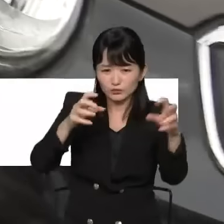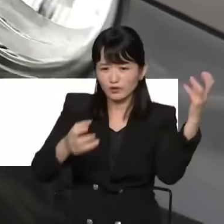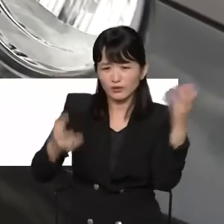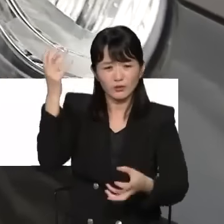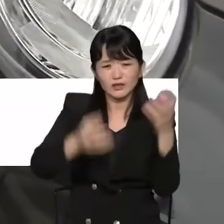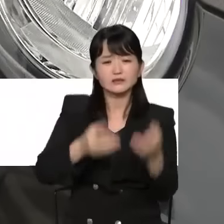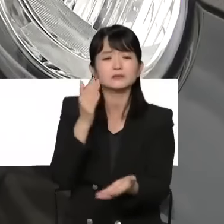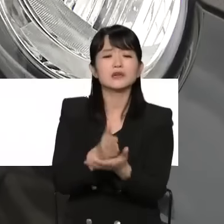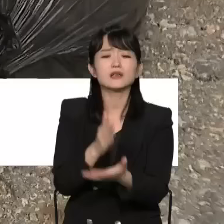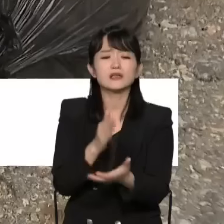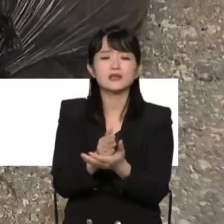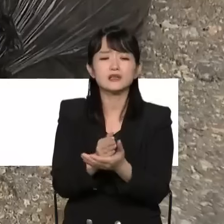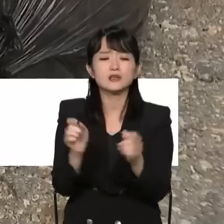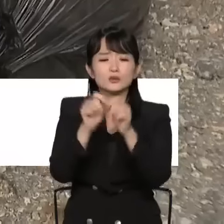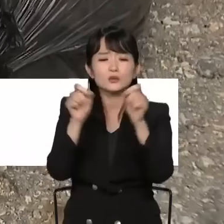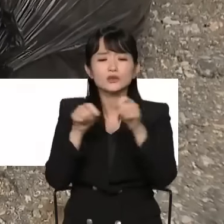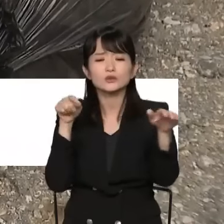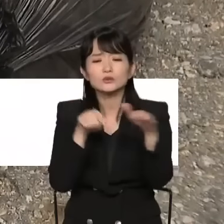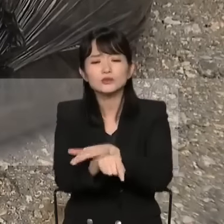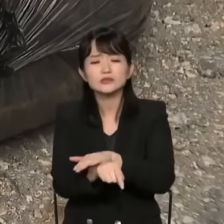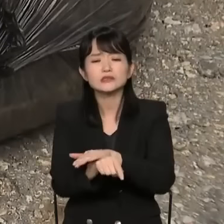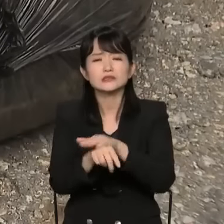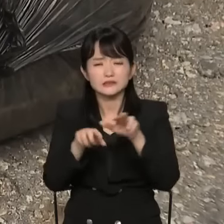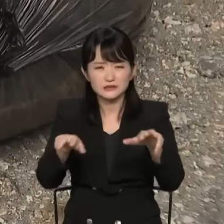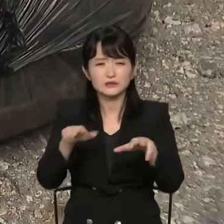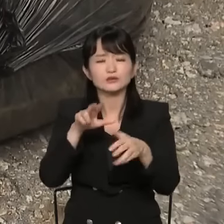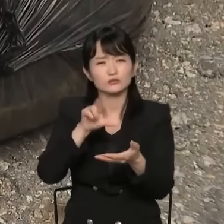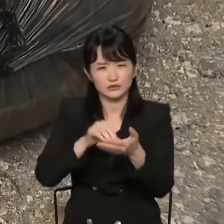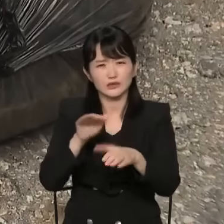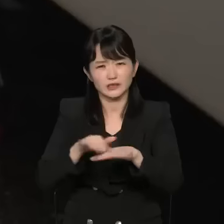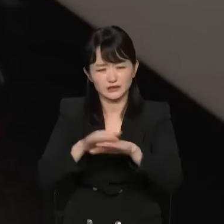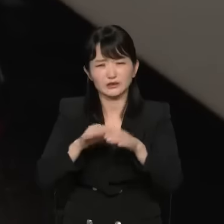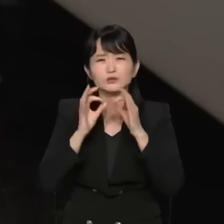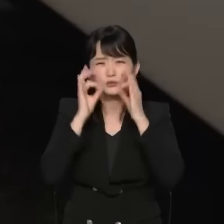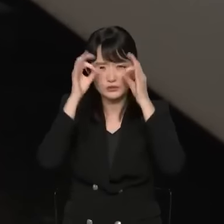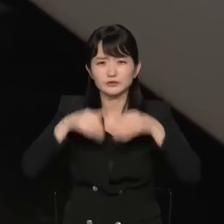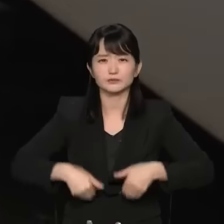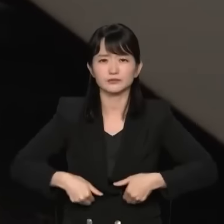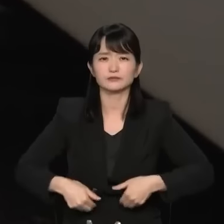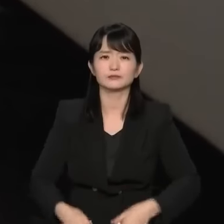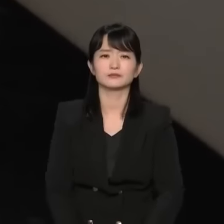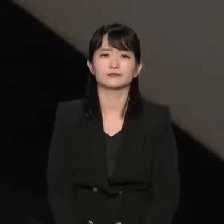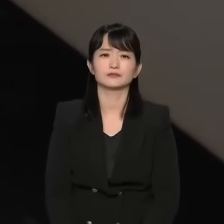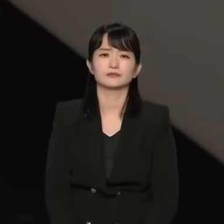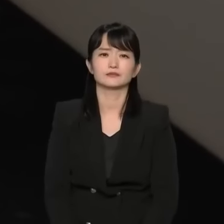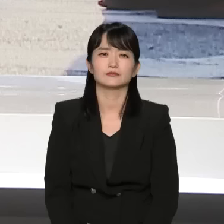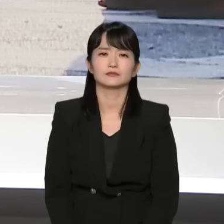게 현실적인 문제 해결 노력이라는 것이죠. JTBC 구혜진입니다.